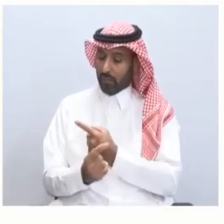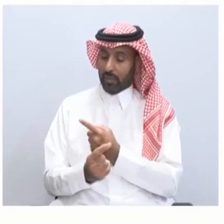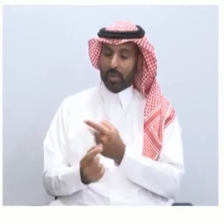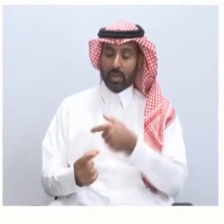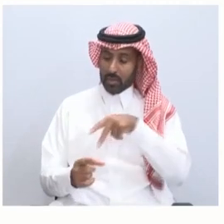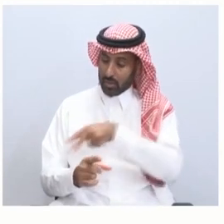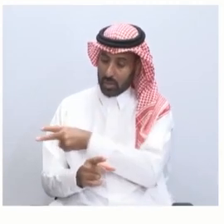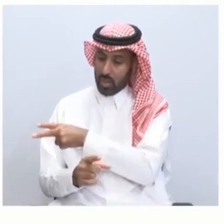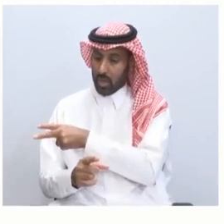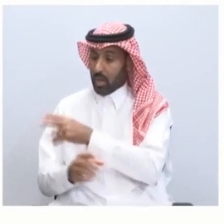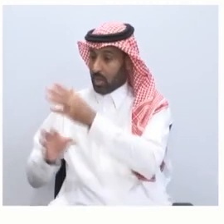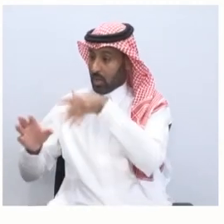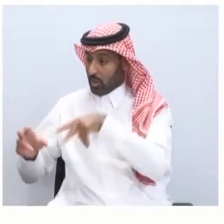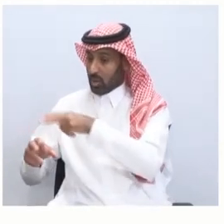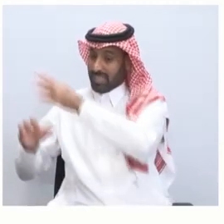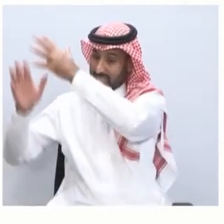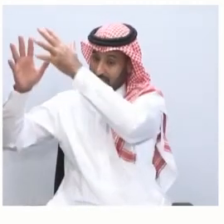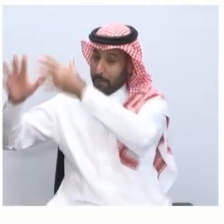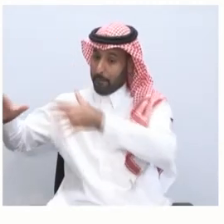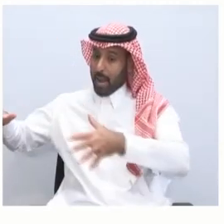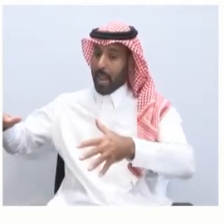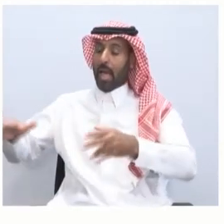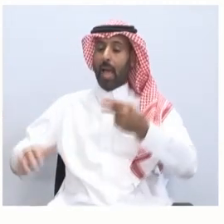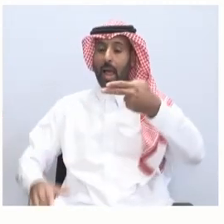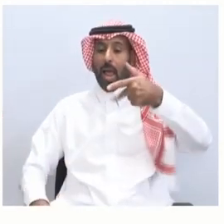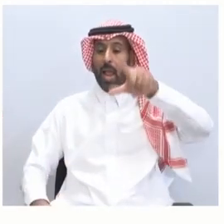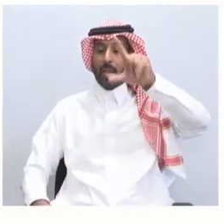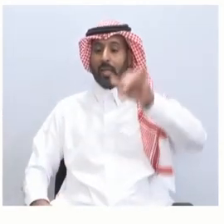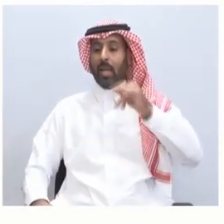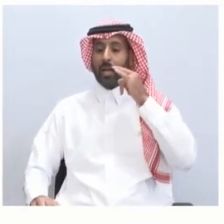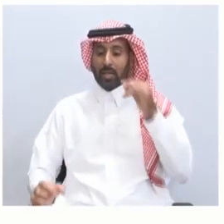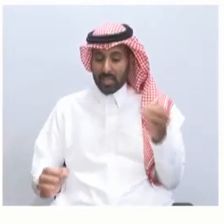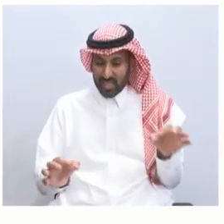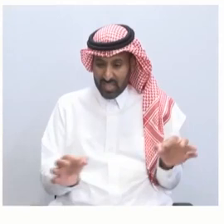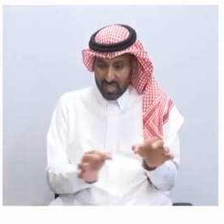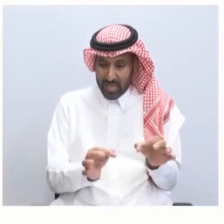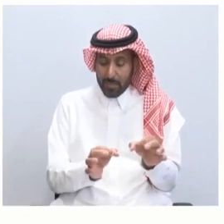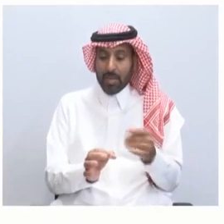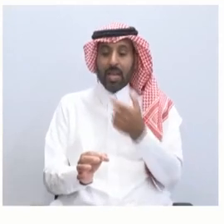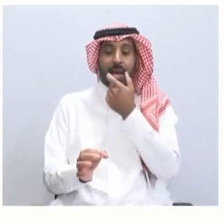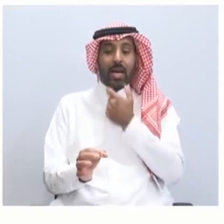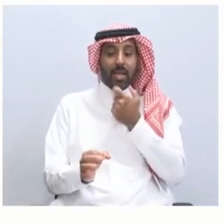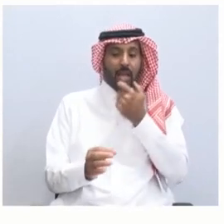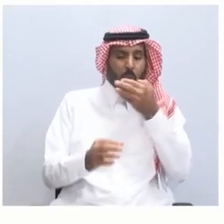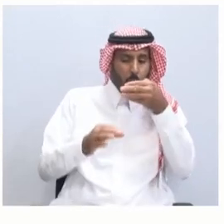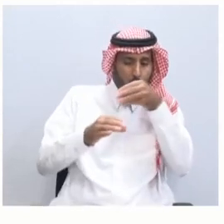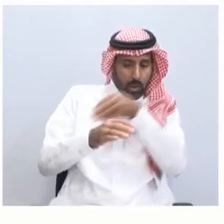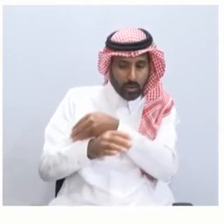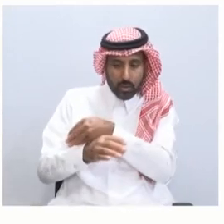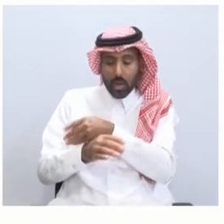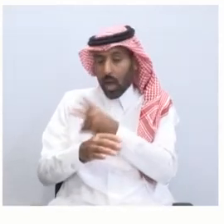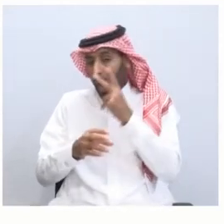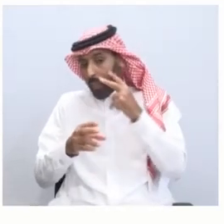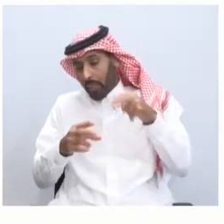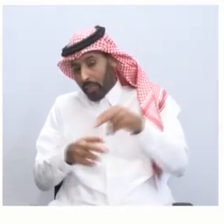ولج الى جبل علي وهو بالقرب من الرياض وكان متخفيا عن